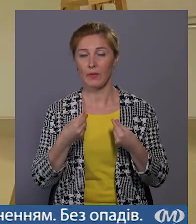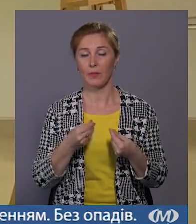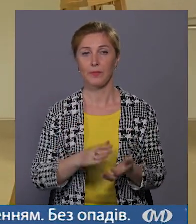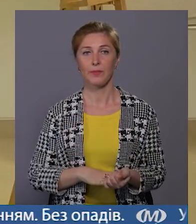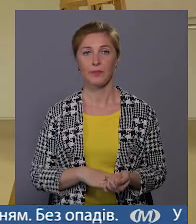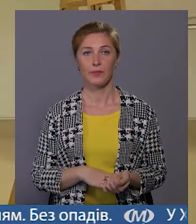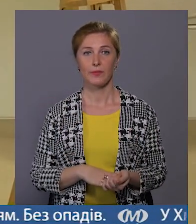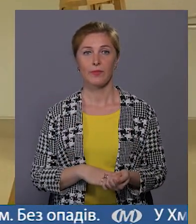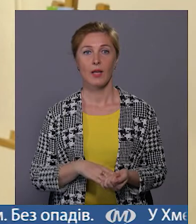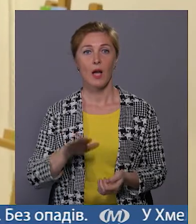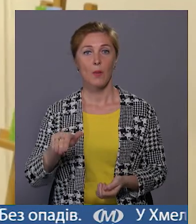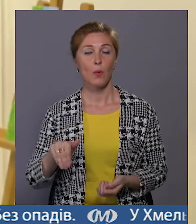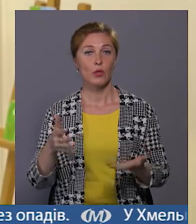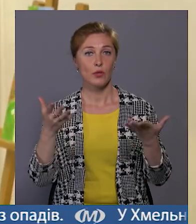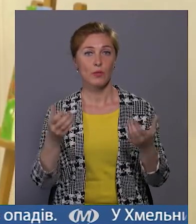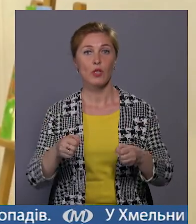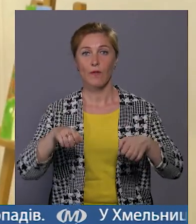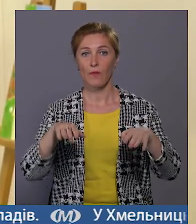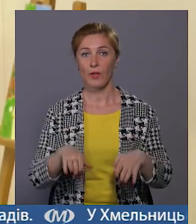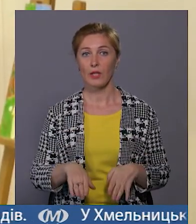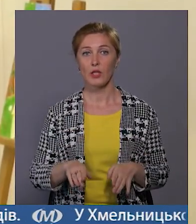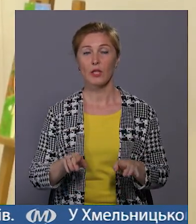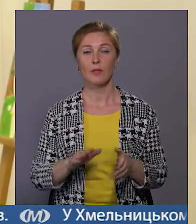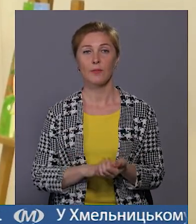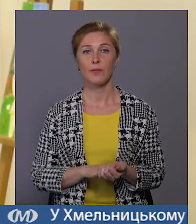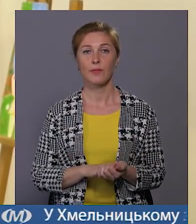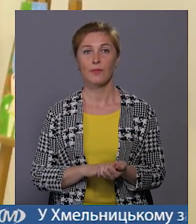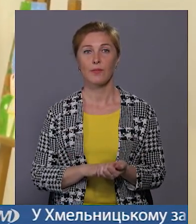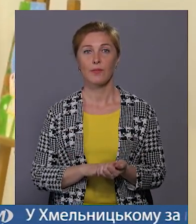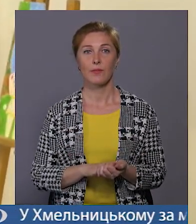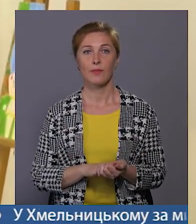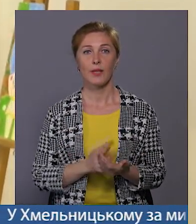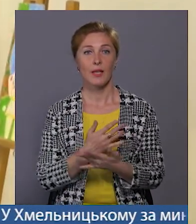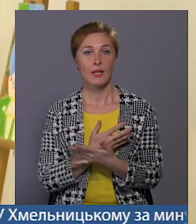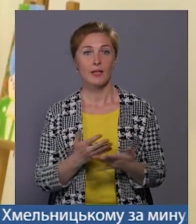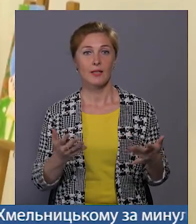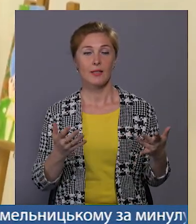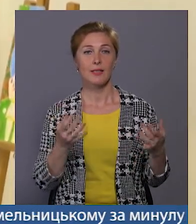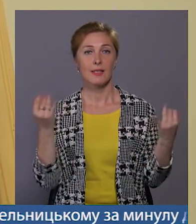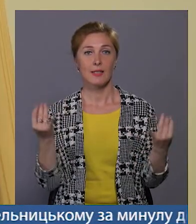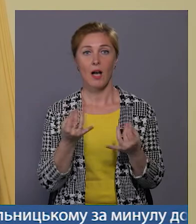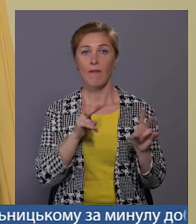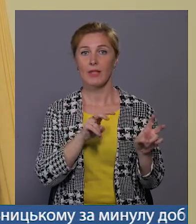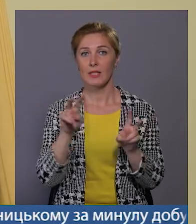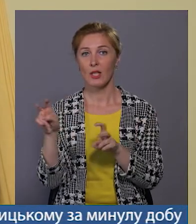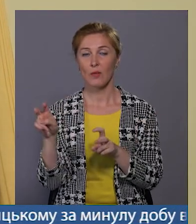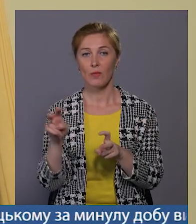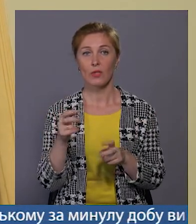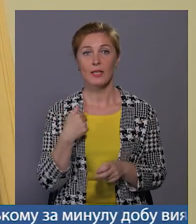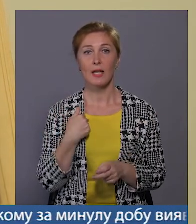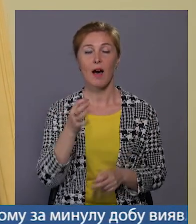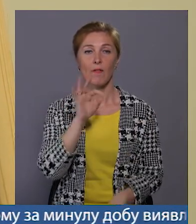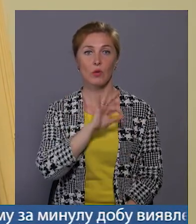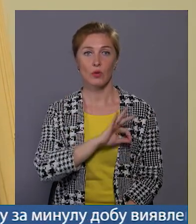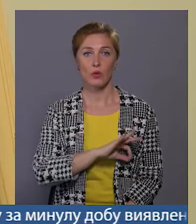майстра Маргарита. Потім ще вирішила, а чому би не помістити туди якраз ключові моменти або цікаві символи. Я